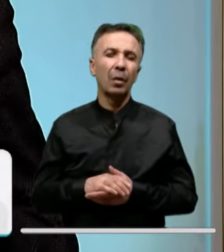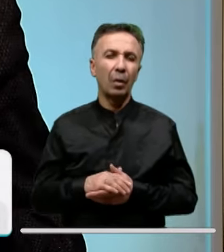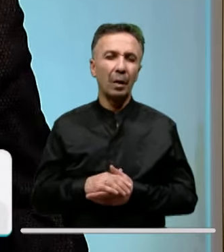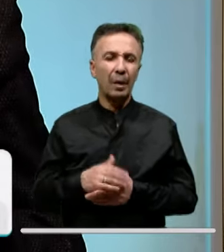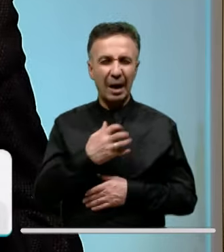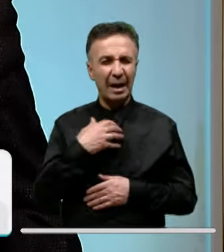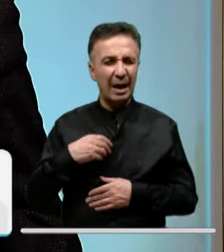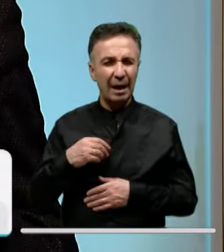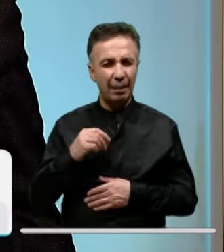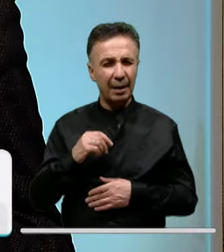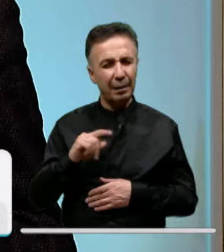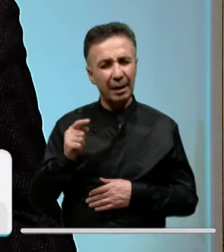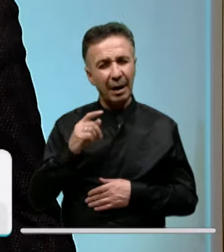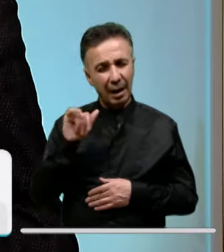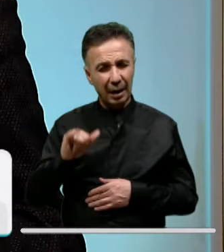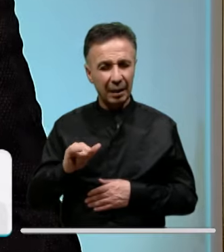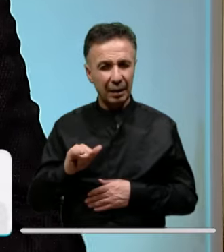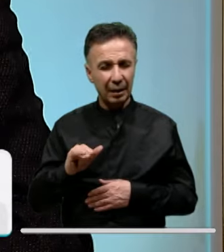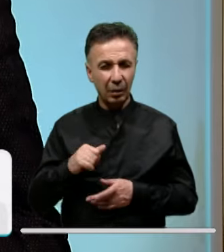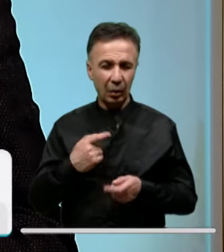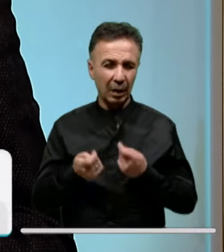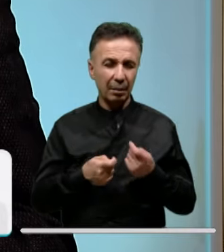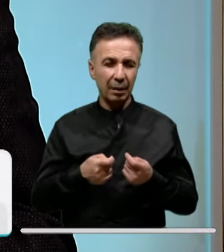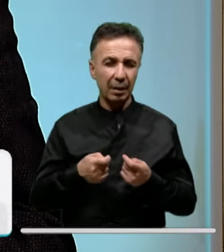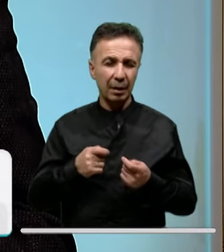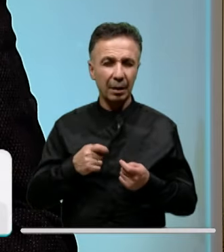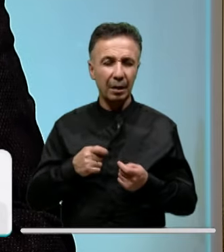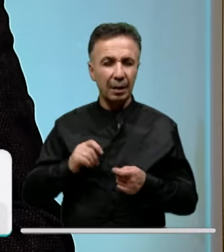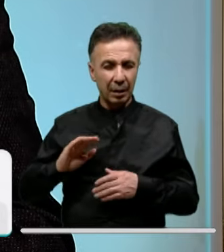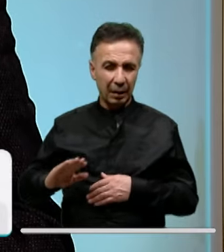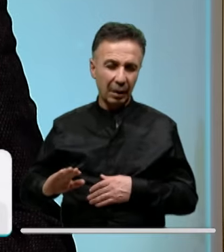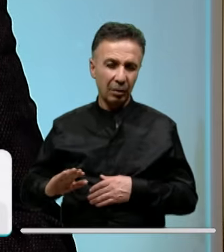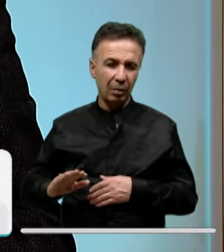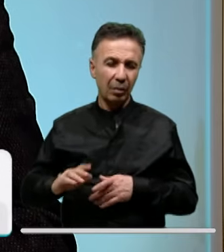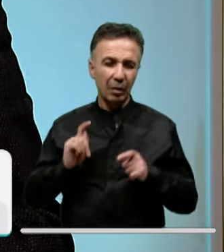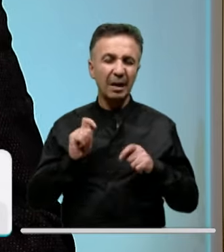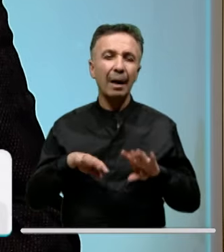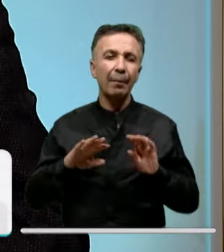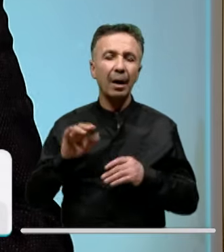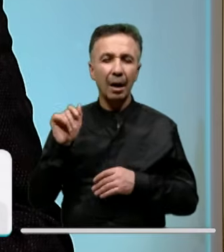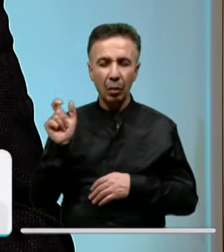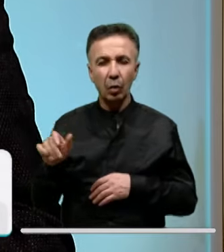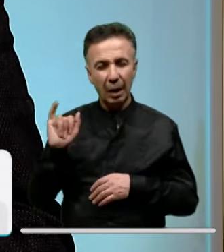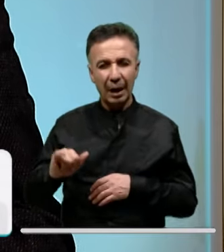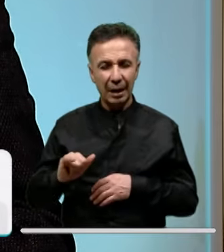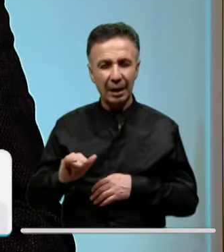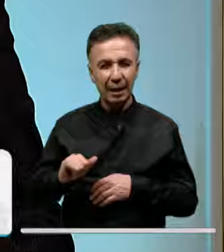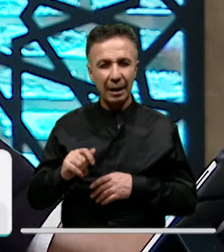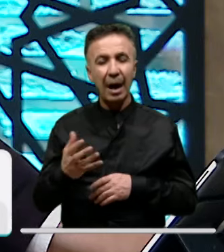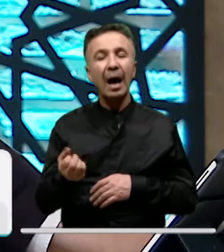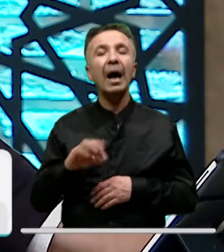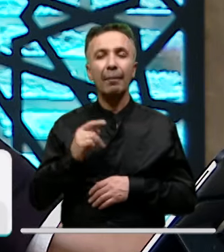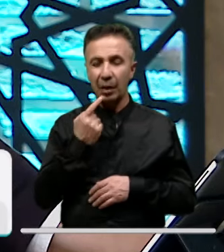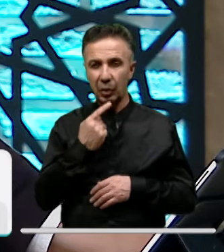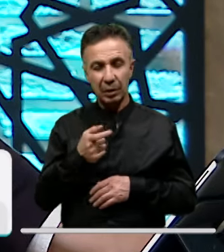kullanayım anlayışı anne ister istemez ne diyor? Yavrum yapma. Bu kul hakkıdır diyorsa lütfen buna riayet edelim. Tamam ama hani